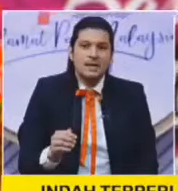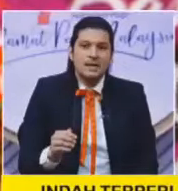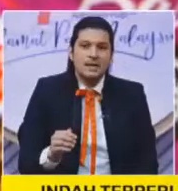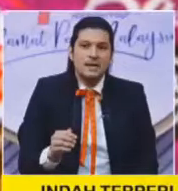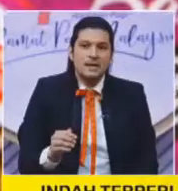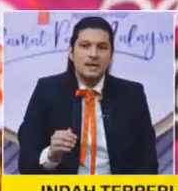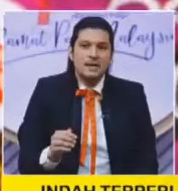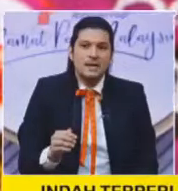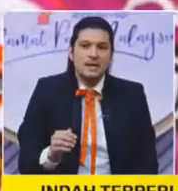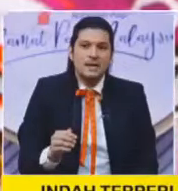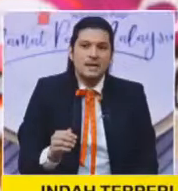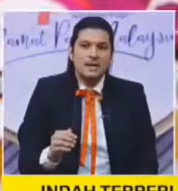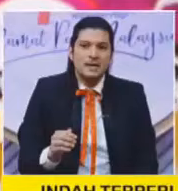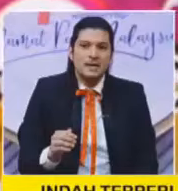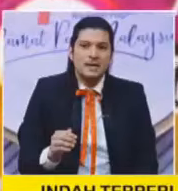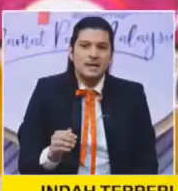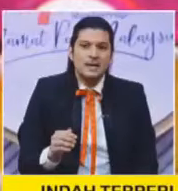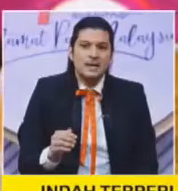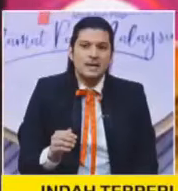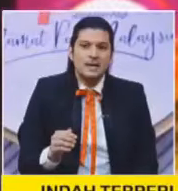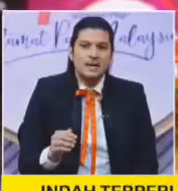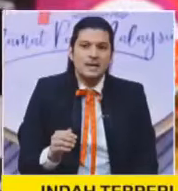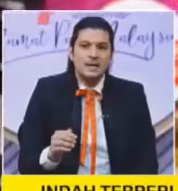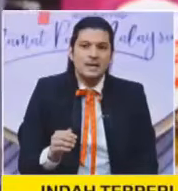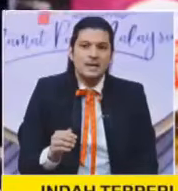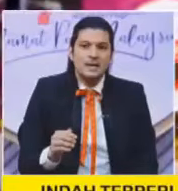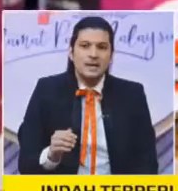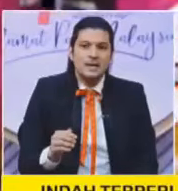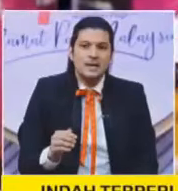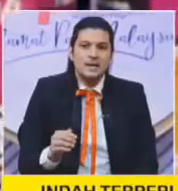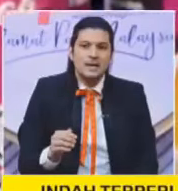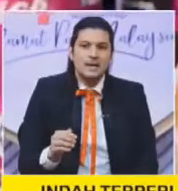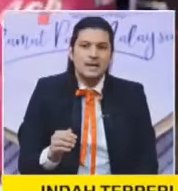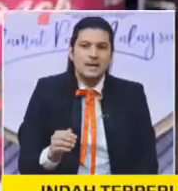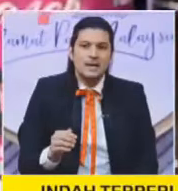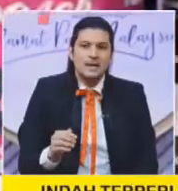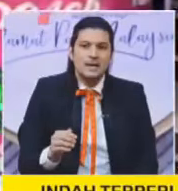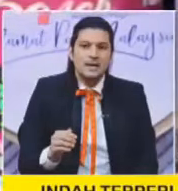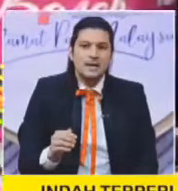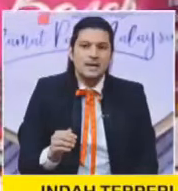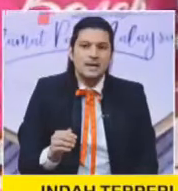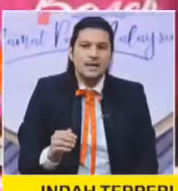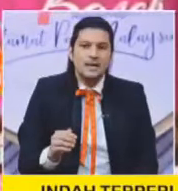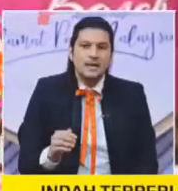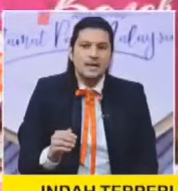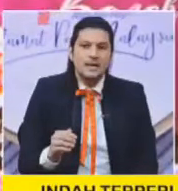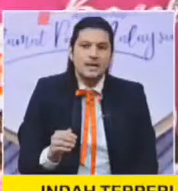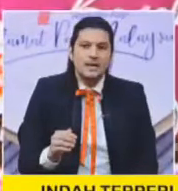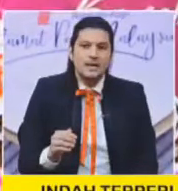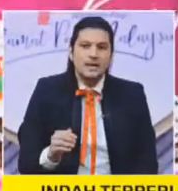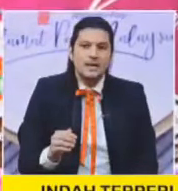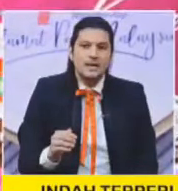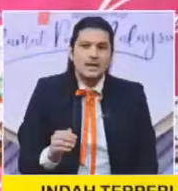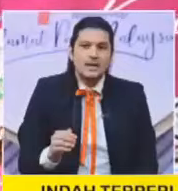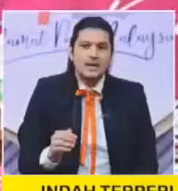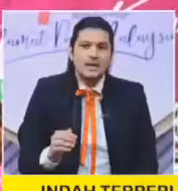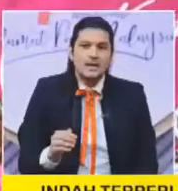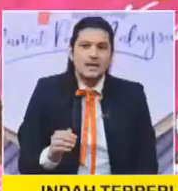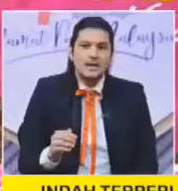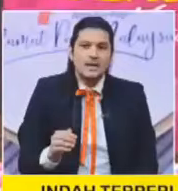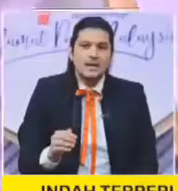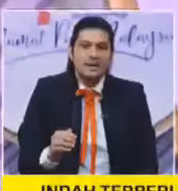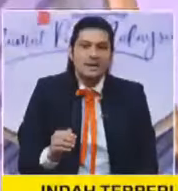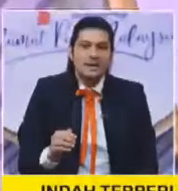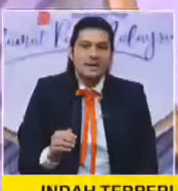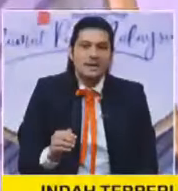itu, ibu-ibu, kakak-kakak boleh menggunakan set penjagaan wajah Kasih Skincare. Kasih Skincare ini merupakan produk